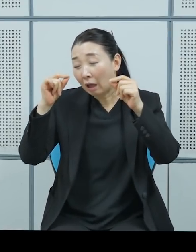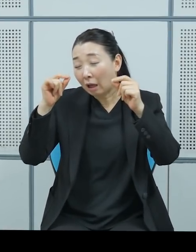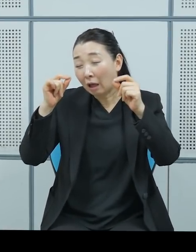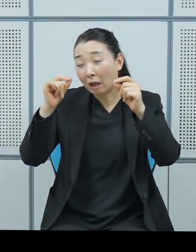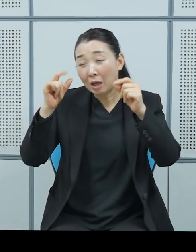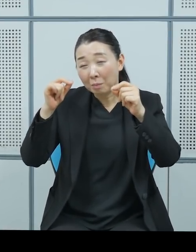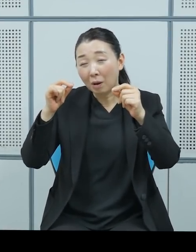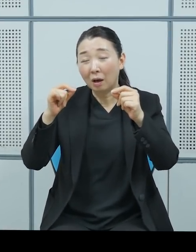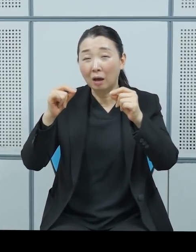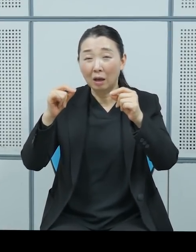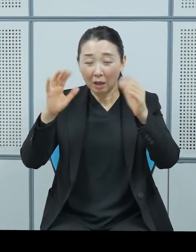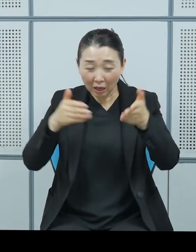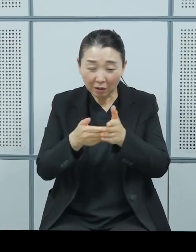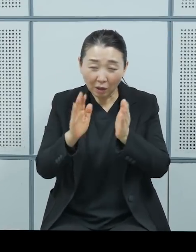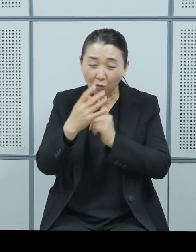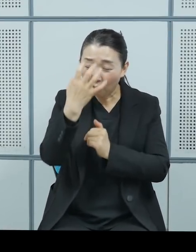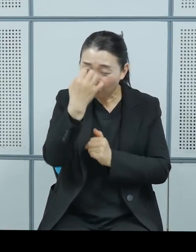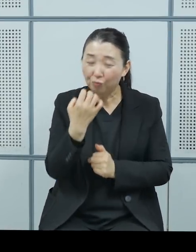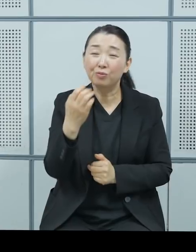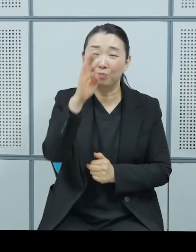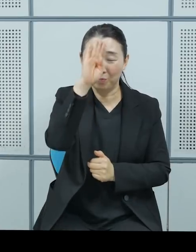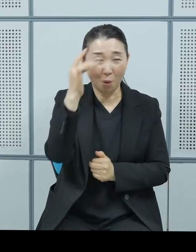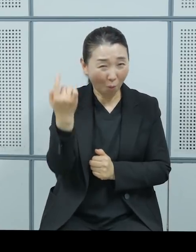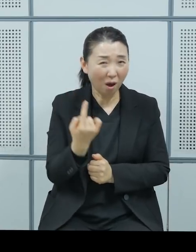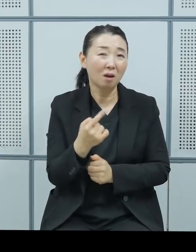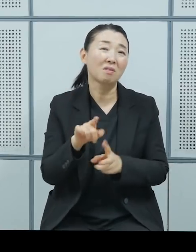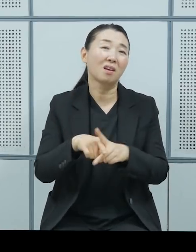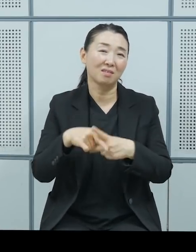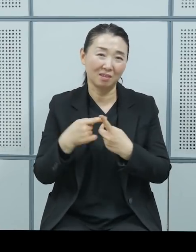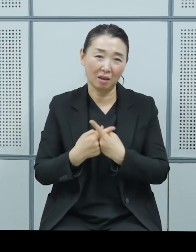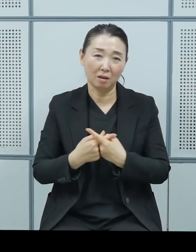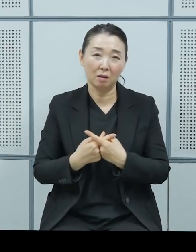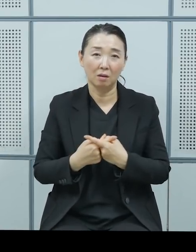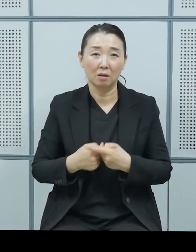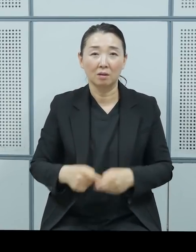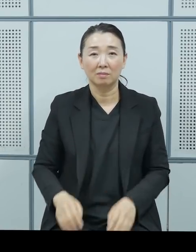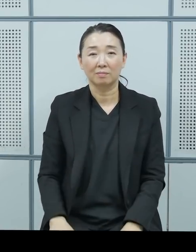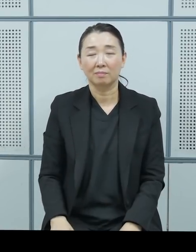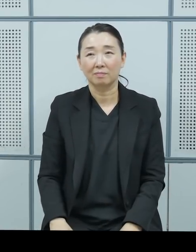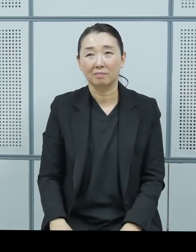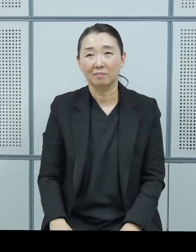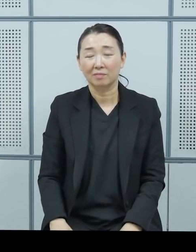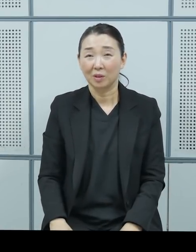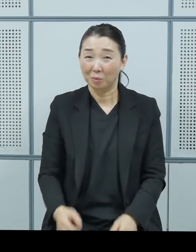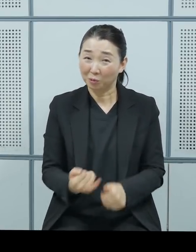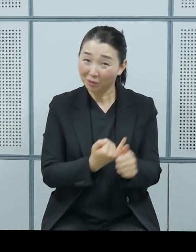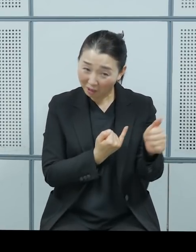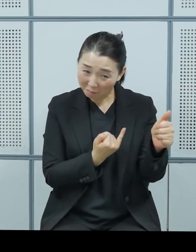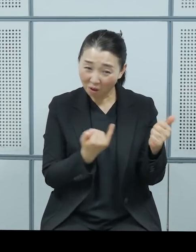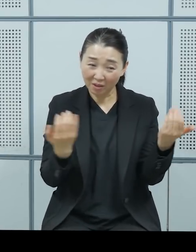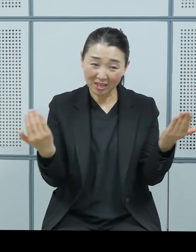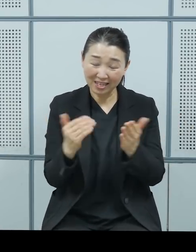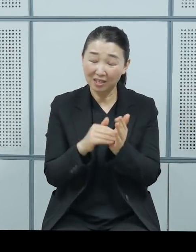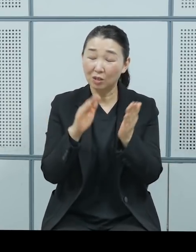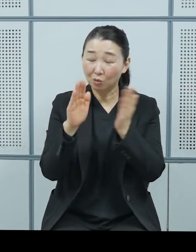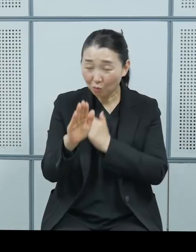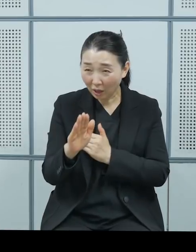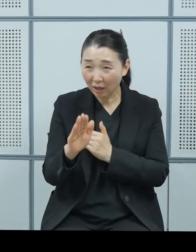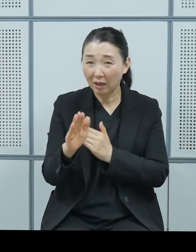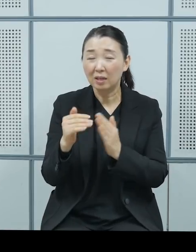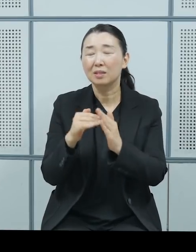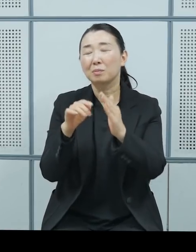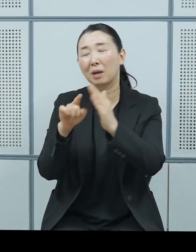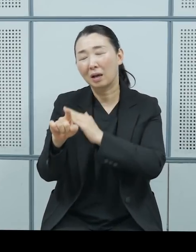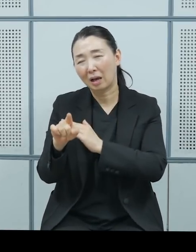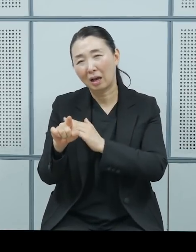우울증 오는 거 이해가 돼요. 그러니까 퇴근해가지고 집에 가면 이제 저녁을 제가 돌봐야 되는